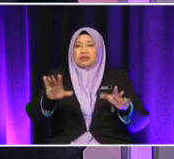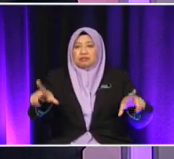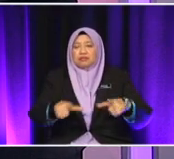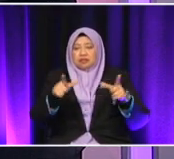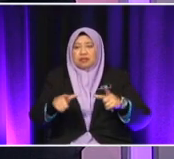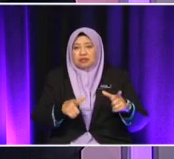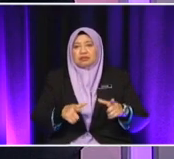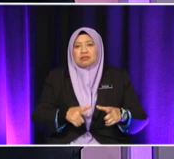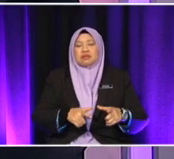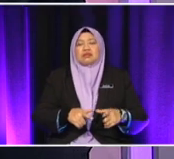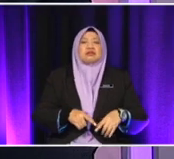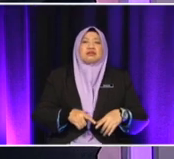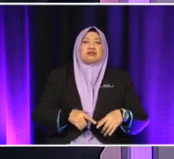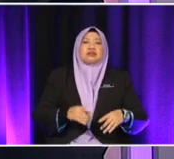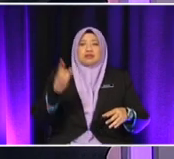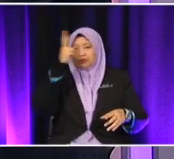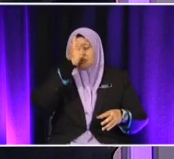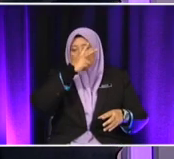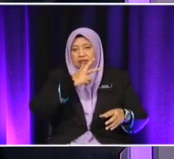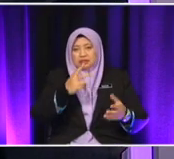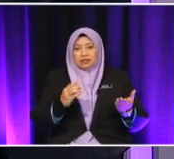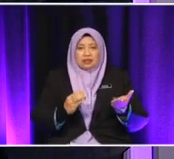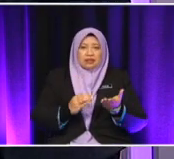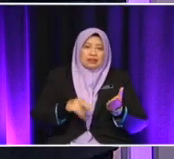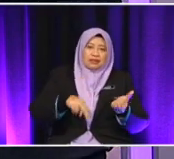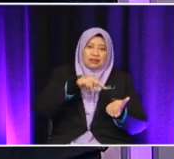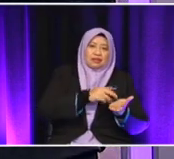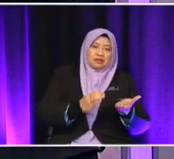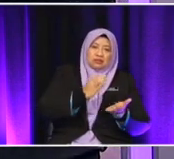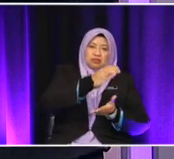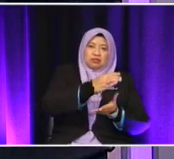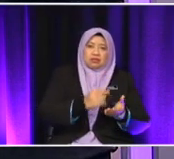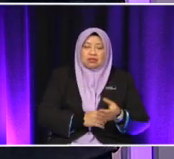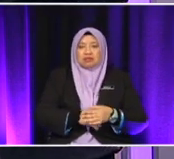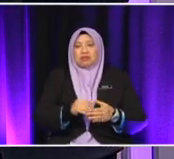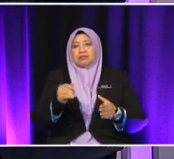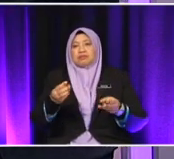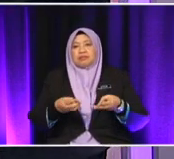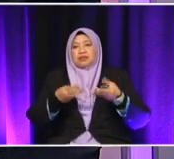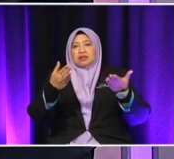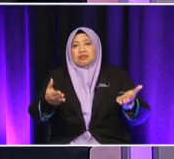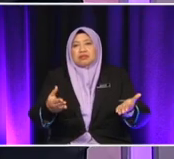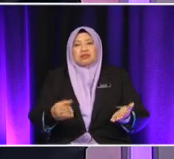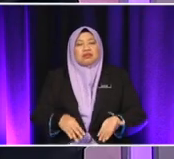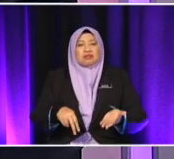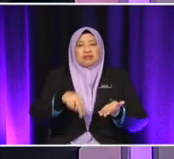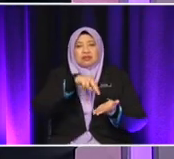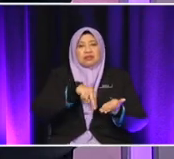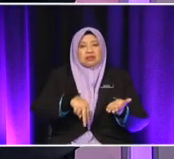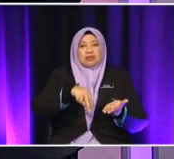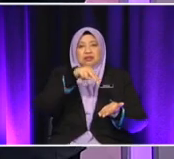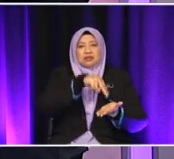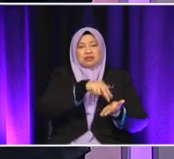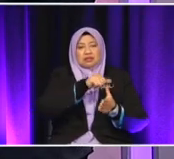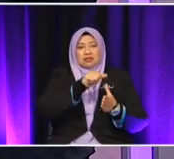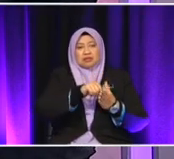meningkatkan juga keuntungan kepada Firma ataupun Syarikat sama ada penawaran menikah atau penawaran menurun Nah